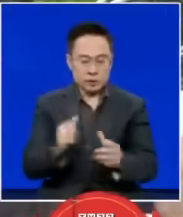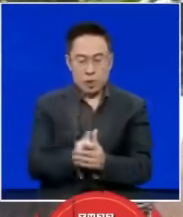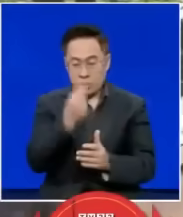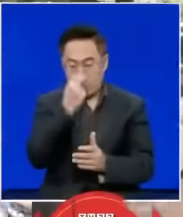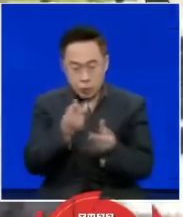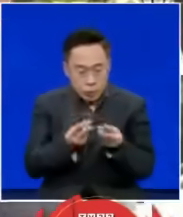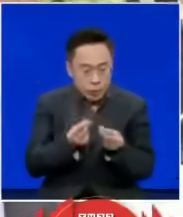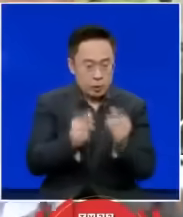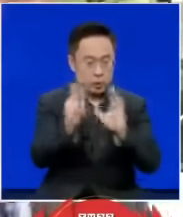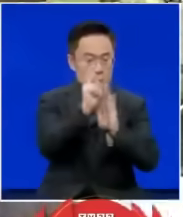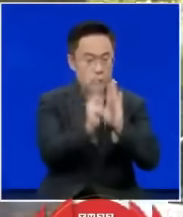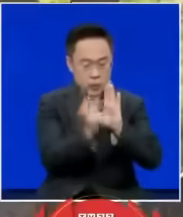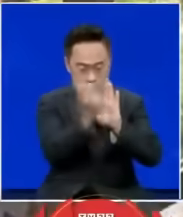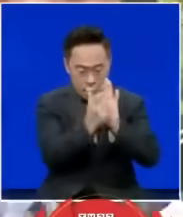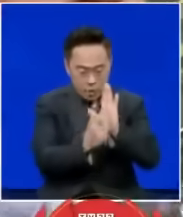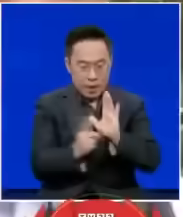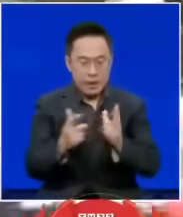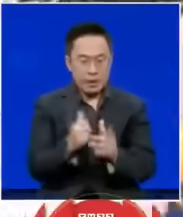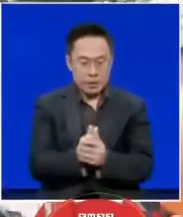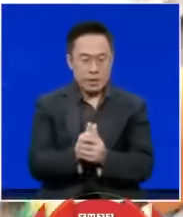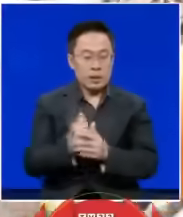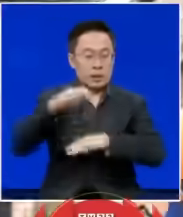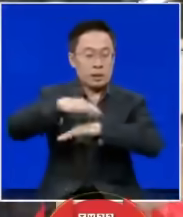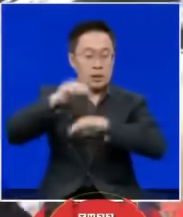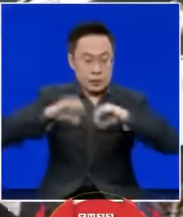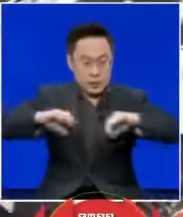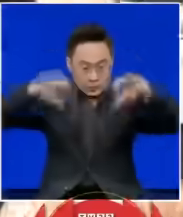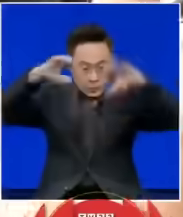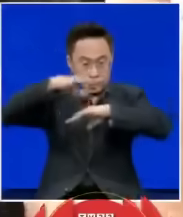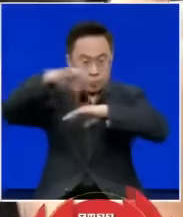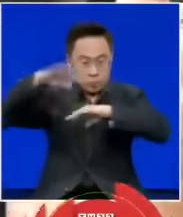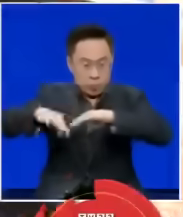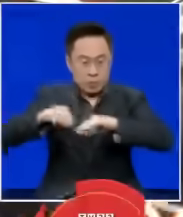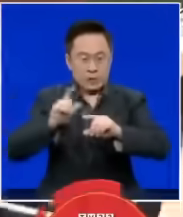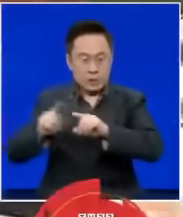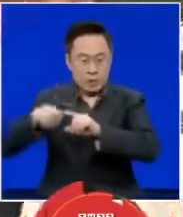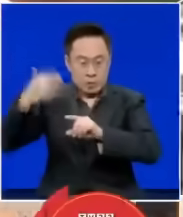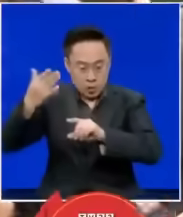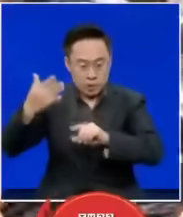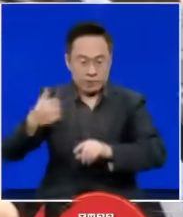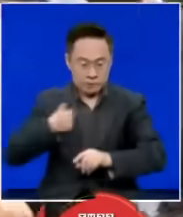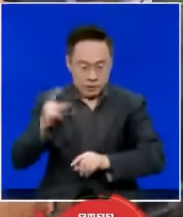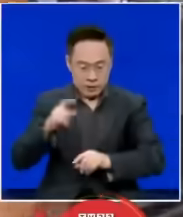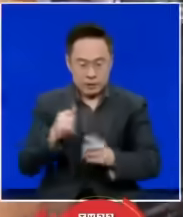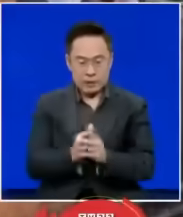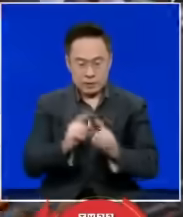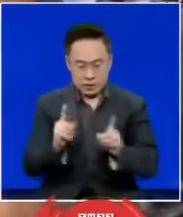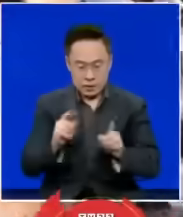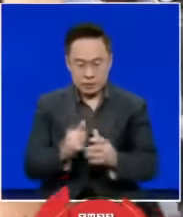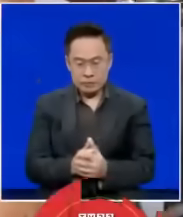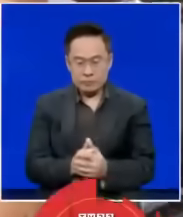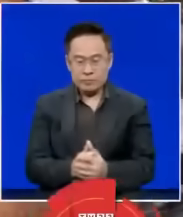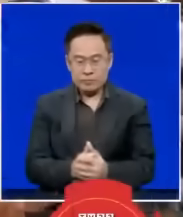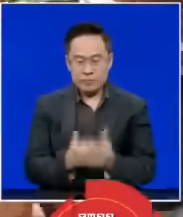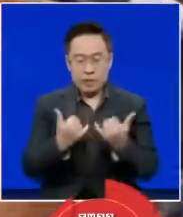กันนิดหนึ่งท่านผู้ชมคือการออกจากราชการเนี่ยเขามีคำสั่งหลายประเภทแล้วโดนแต่ละอันเนี่ยจะมีผล